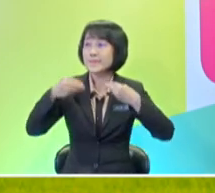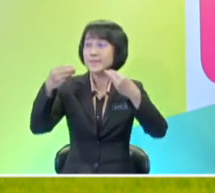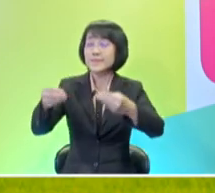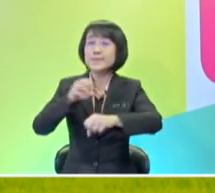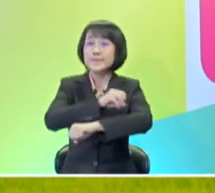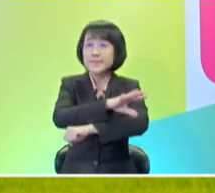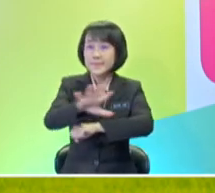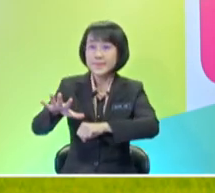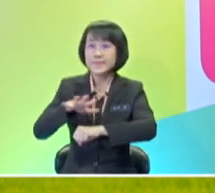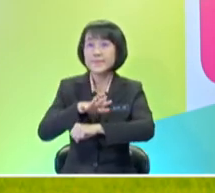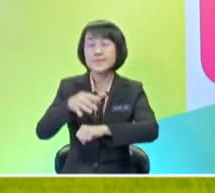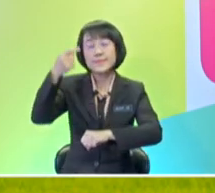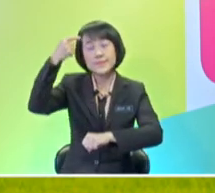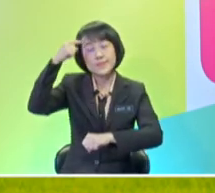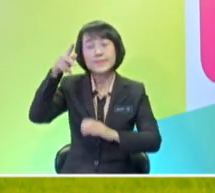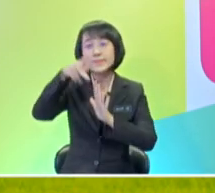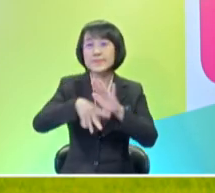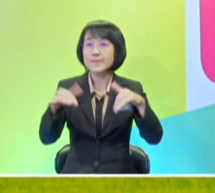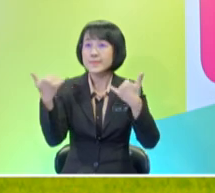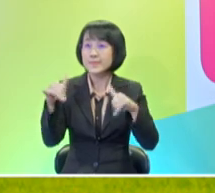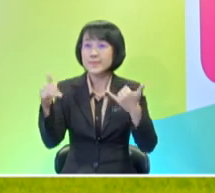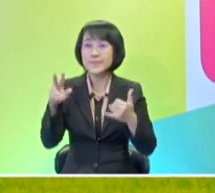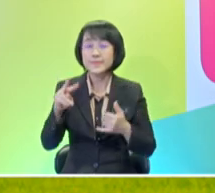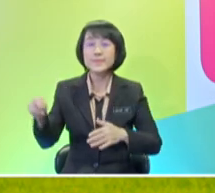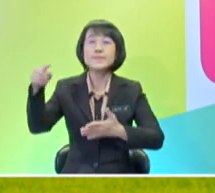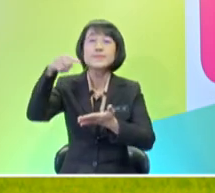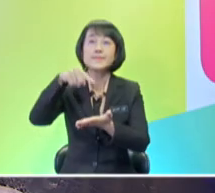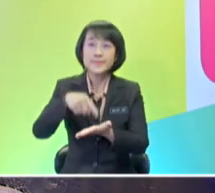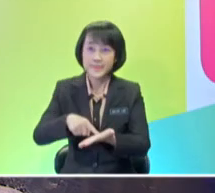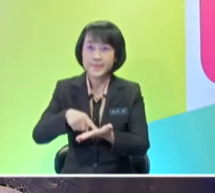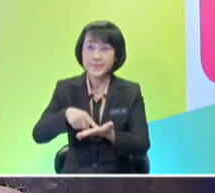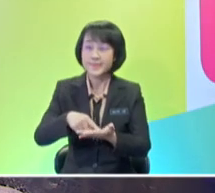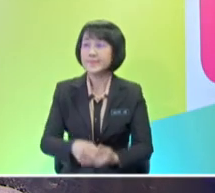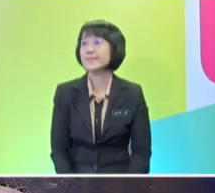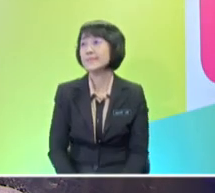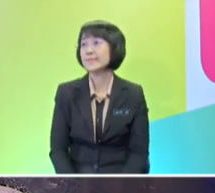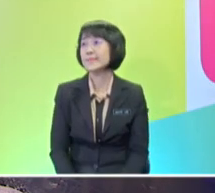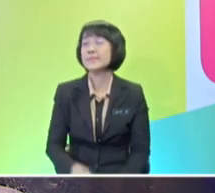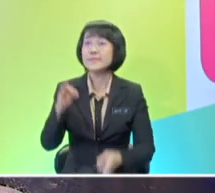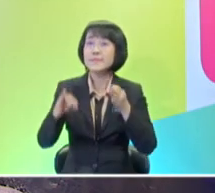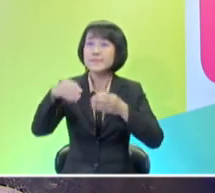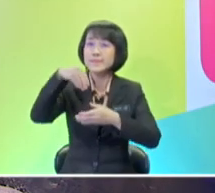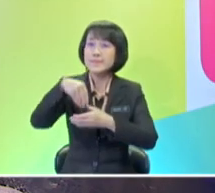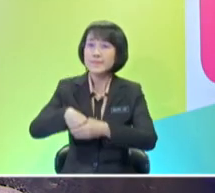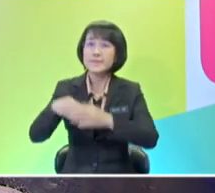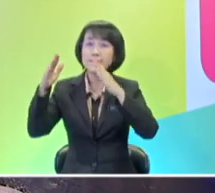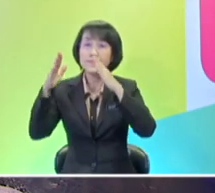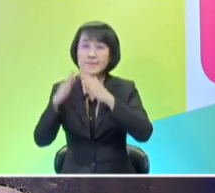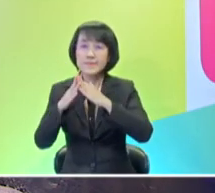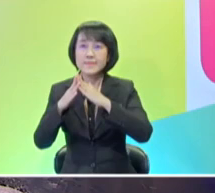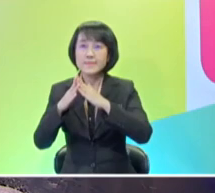permainan kawasalapang ini sebenarnya kalau kita dekat Tanjung rumah Nisa ada angin banyak tak